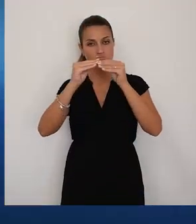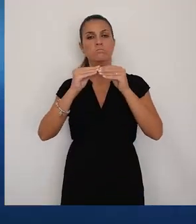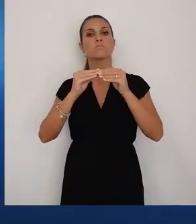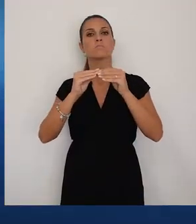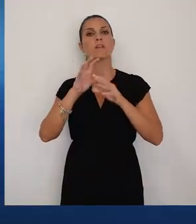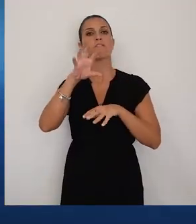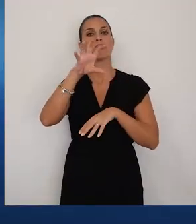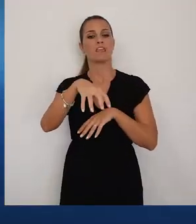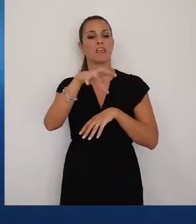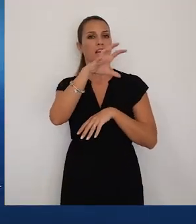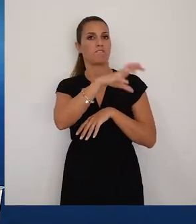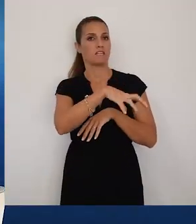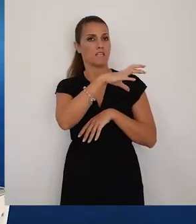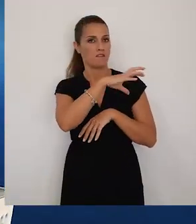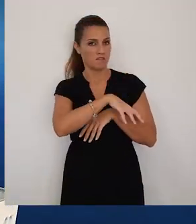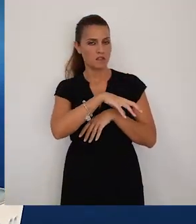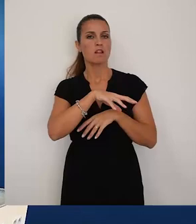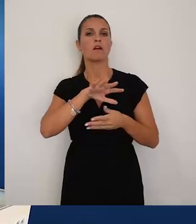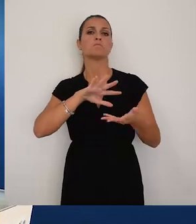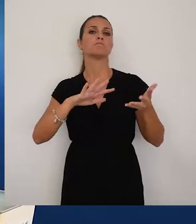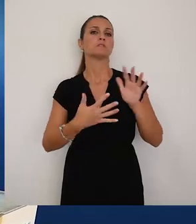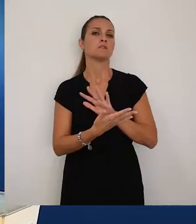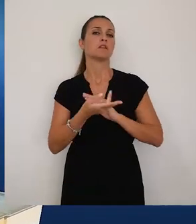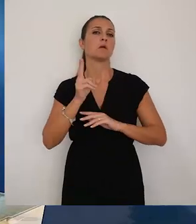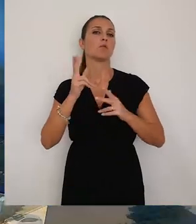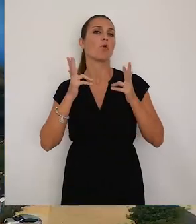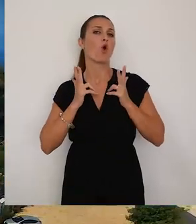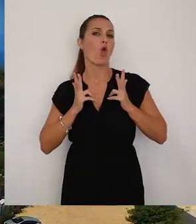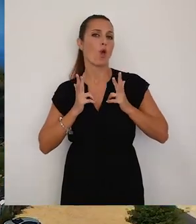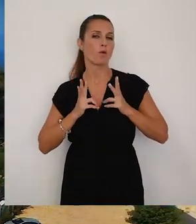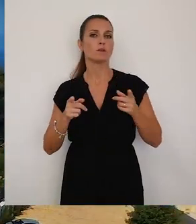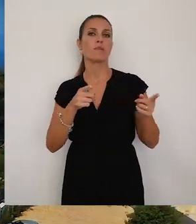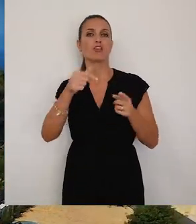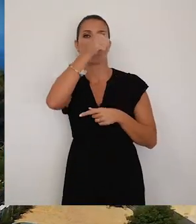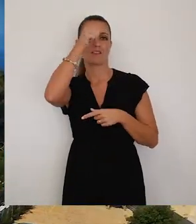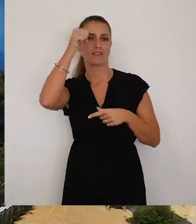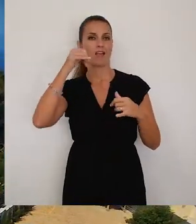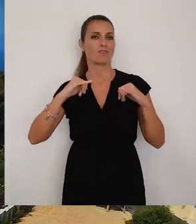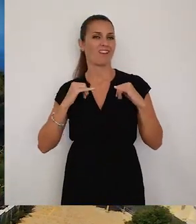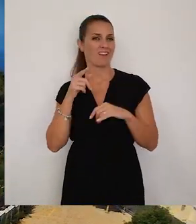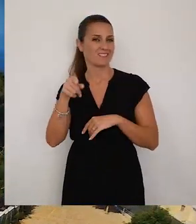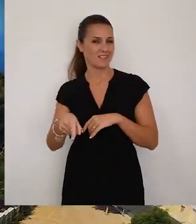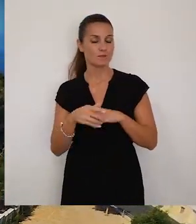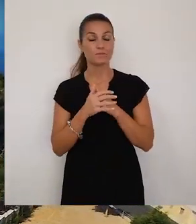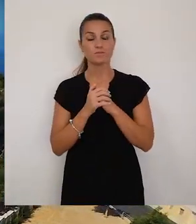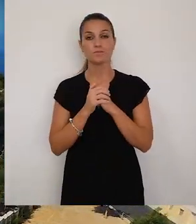iniziarono a edificare a Santa Cesarea Terme le loro ville per rendere più comodi i loro soggiorni estivi.